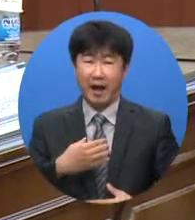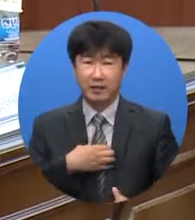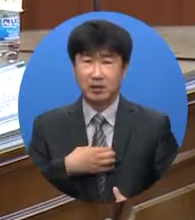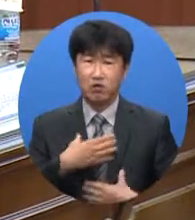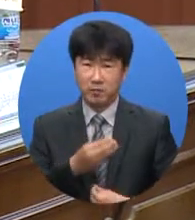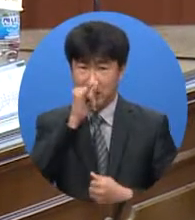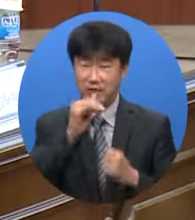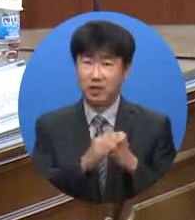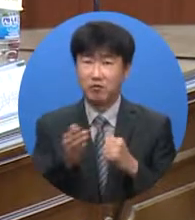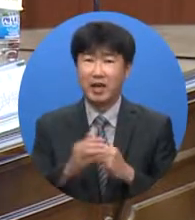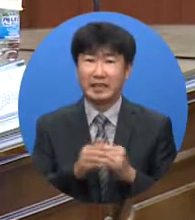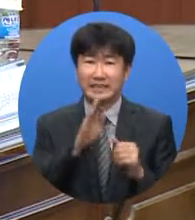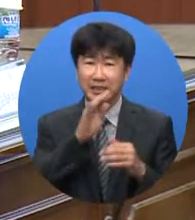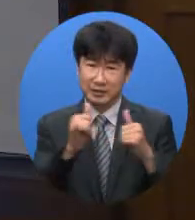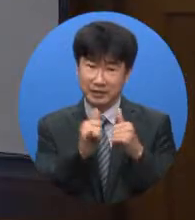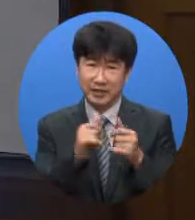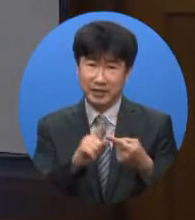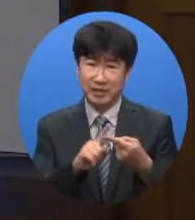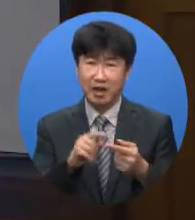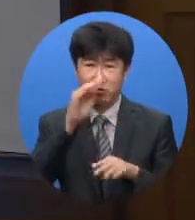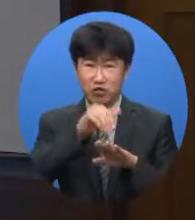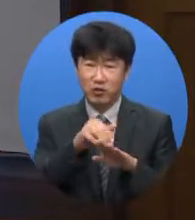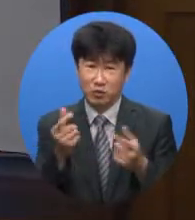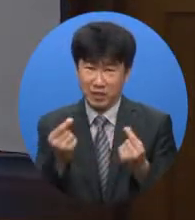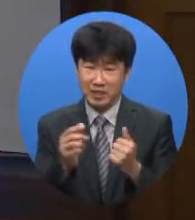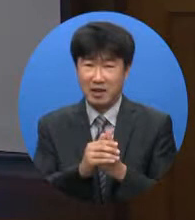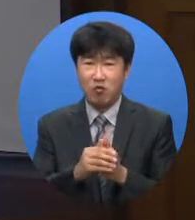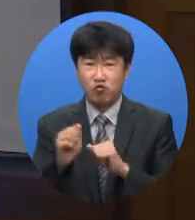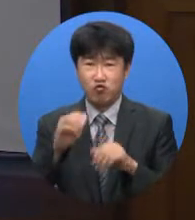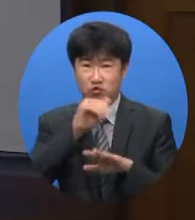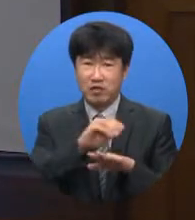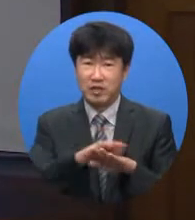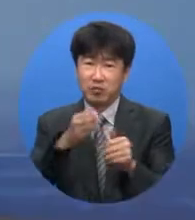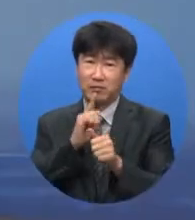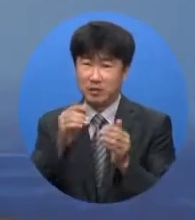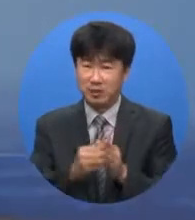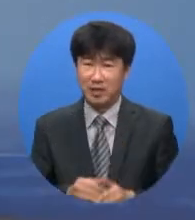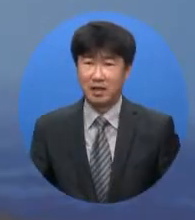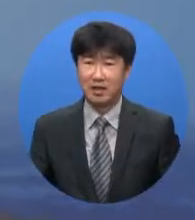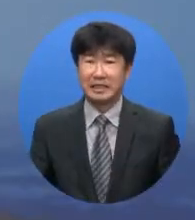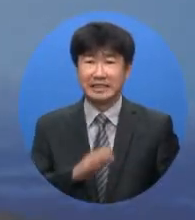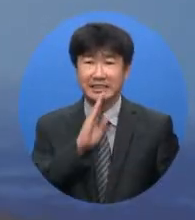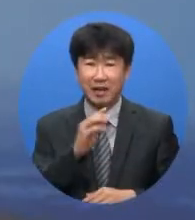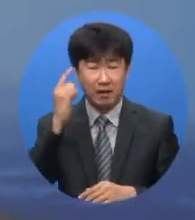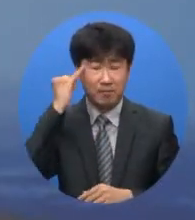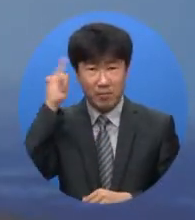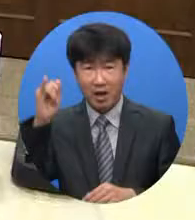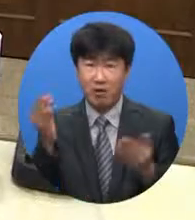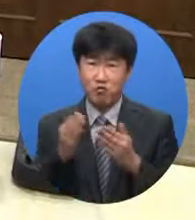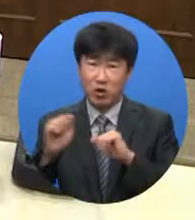국가안보가 위협받고 있는 상황에서 실전에 임한다는 자세로 을지연습에 임해야 한다고 말했습니다. 아울러